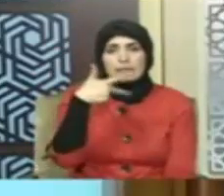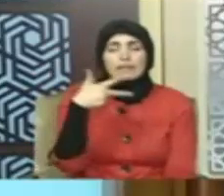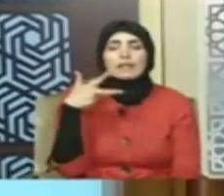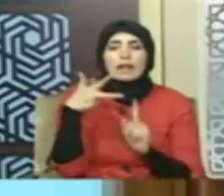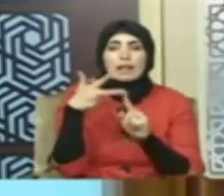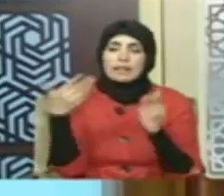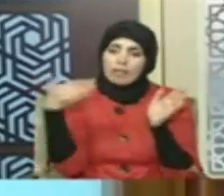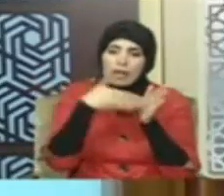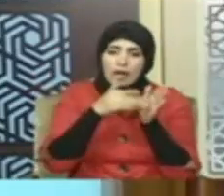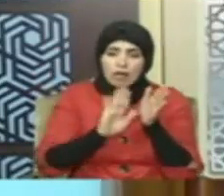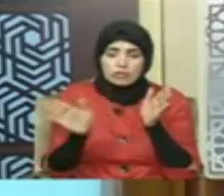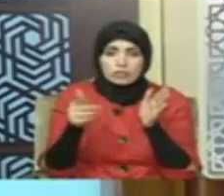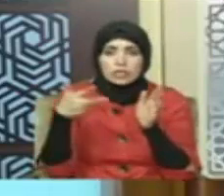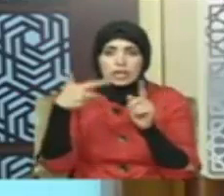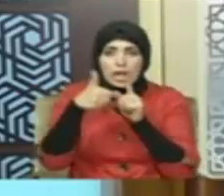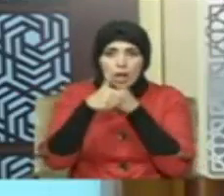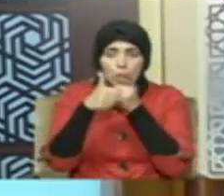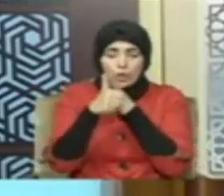الأولى